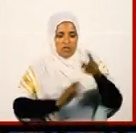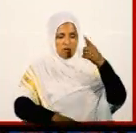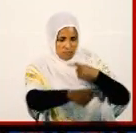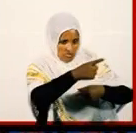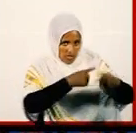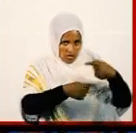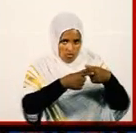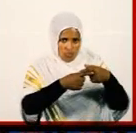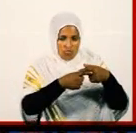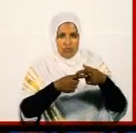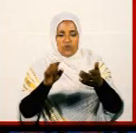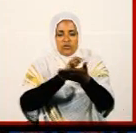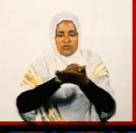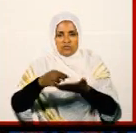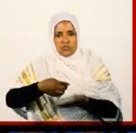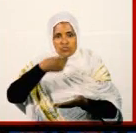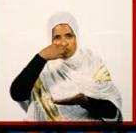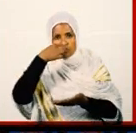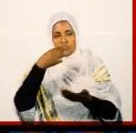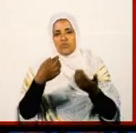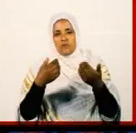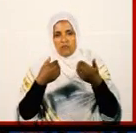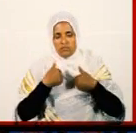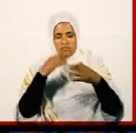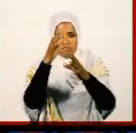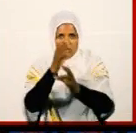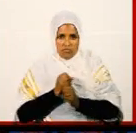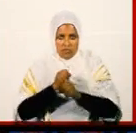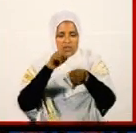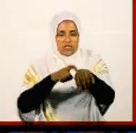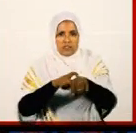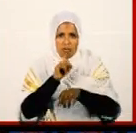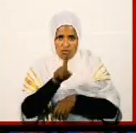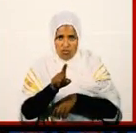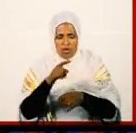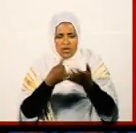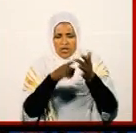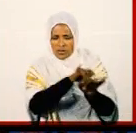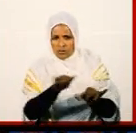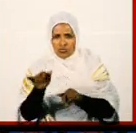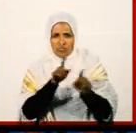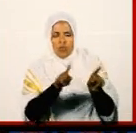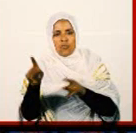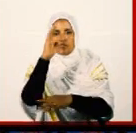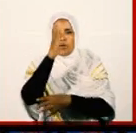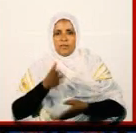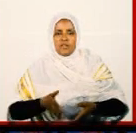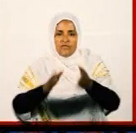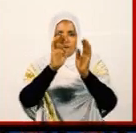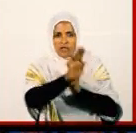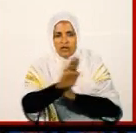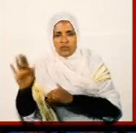ወደ ቤተ ክርስቲያን መጥተው ቅዱስ ጋውን ክቡር ደሙን የሚቀበሉበት ወቅት ነው። እንዲሁም ደግሞ